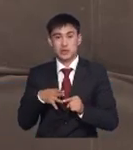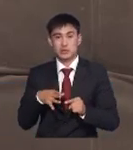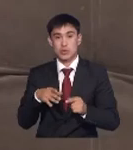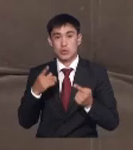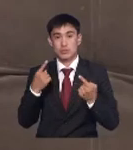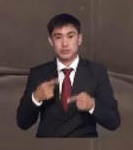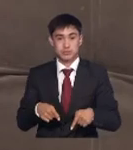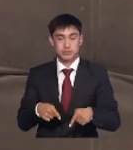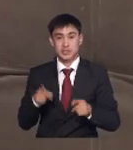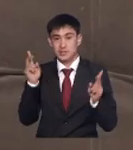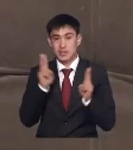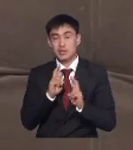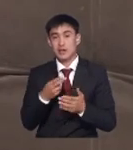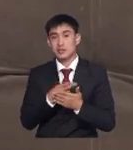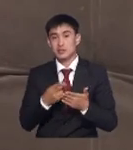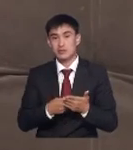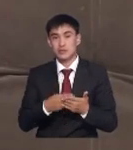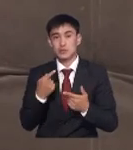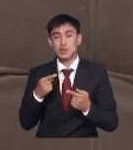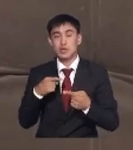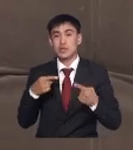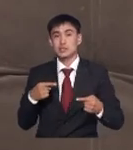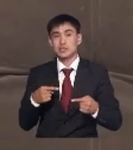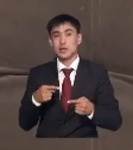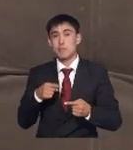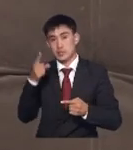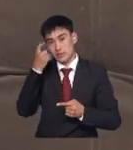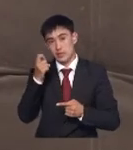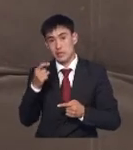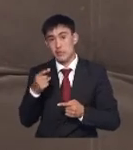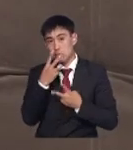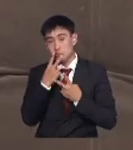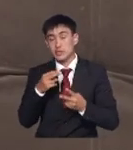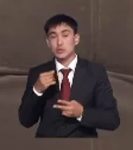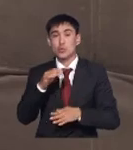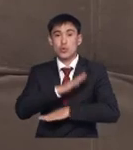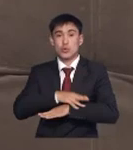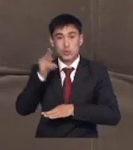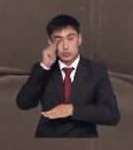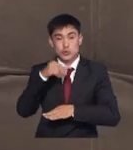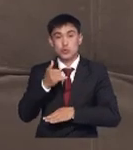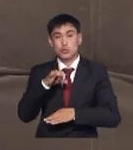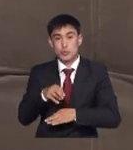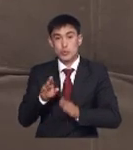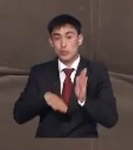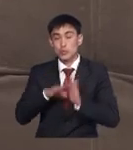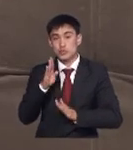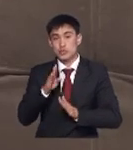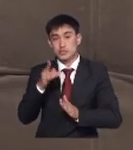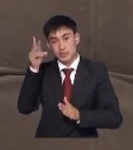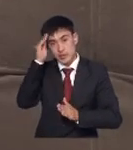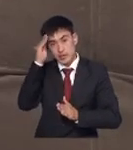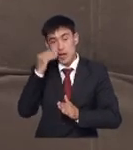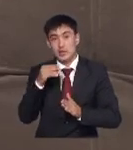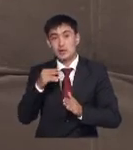опускаются руки она не знает как нарисовать ту или иную картину я посоветовала ей посмотреть уроки обучения на ютубер сво в свои